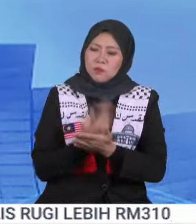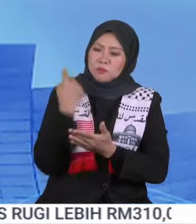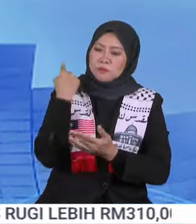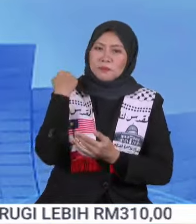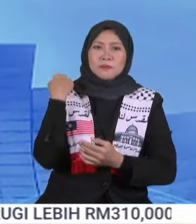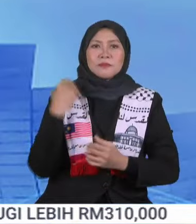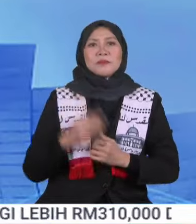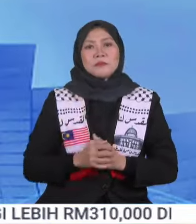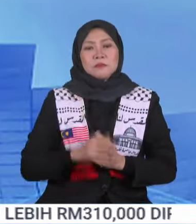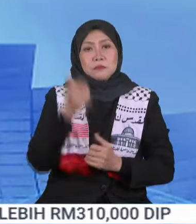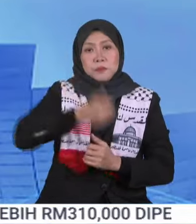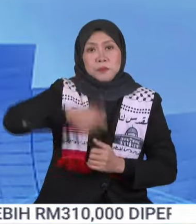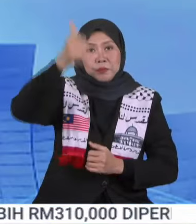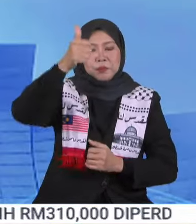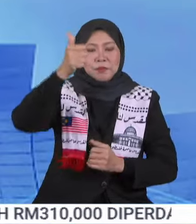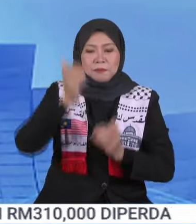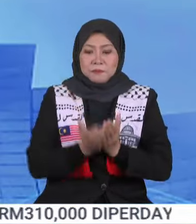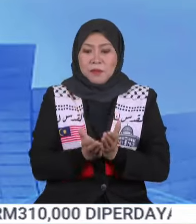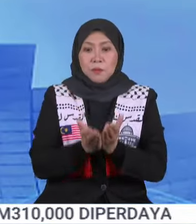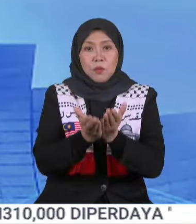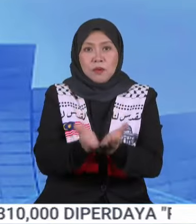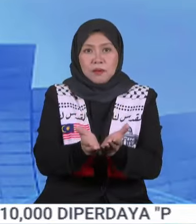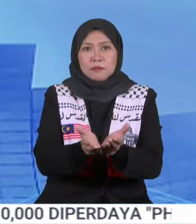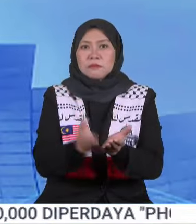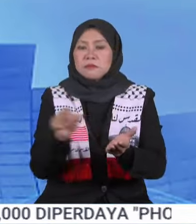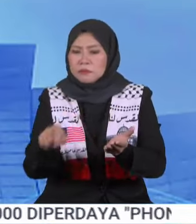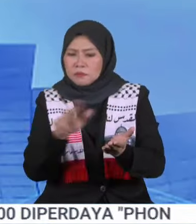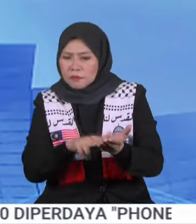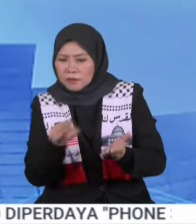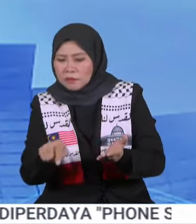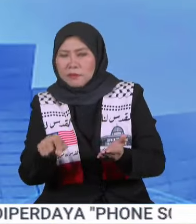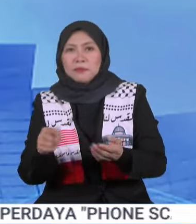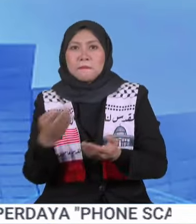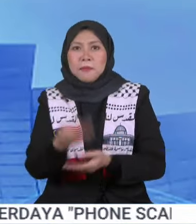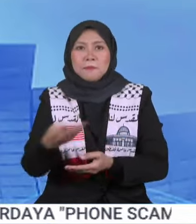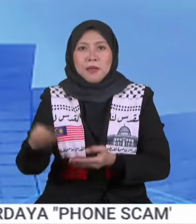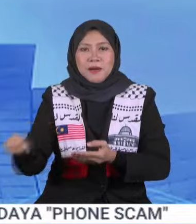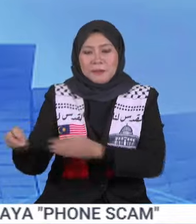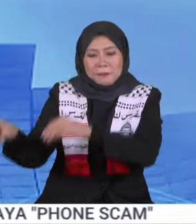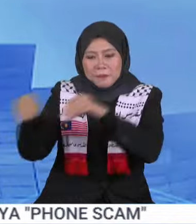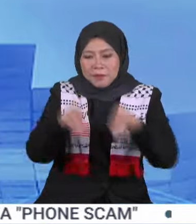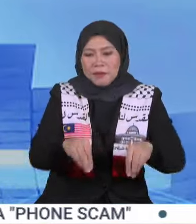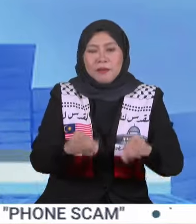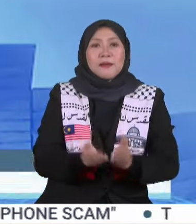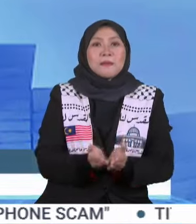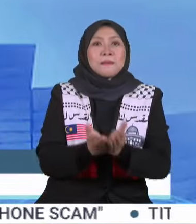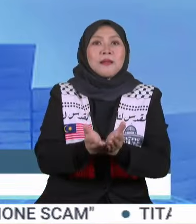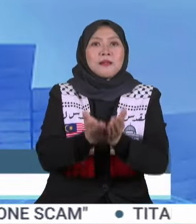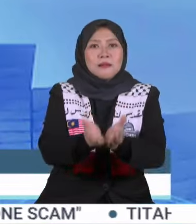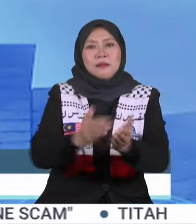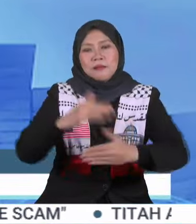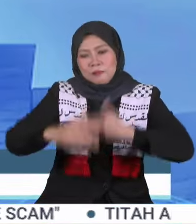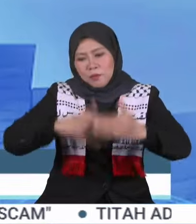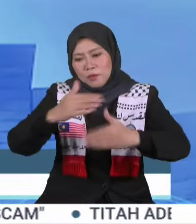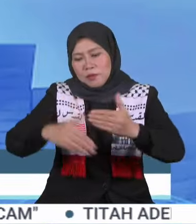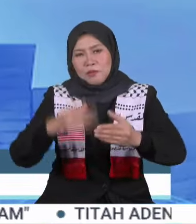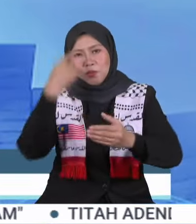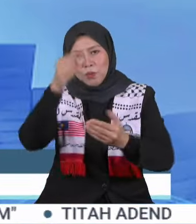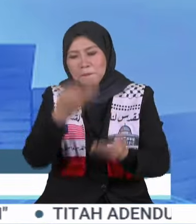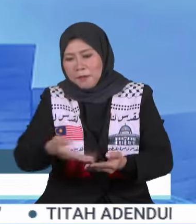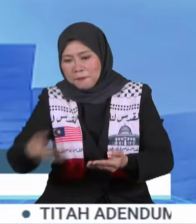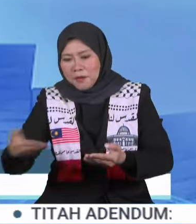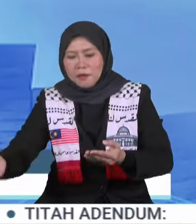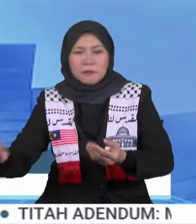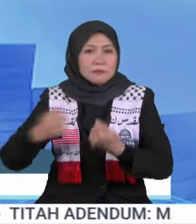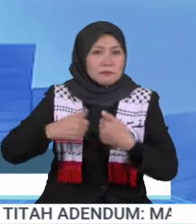Johor Bahru ini. Pihak berkuasa pelabuhan mengesahkan ia merupakan kontena muatan pindah kapal, iaitu proses pergerakan barang